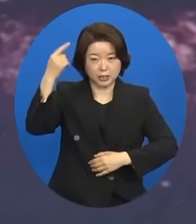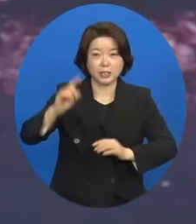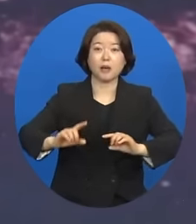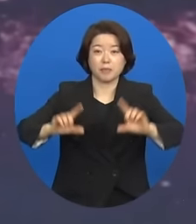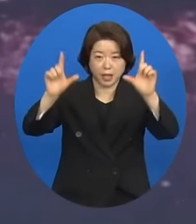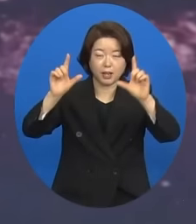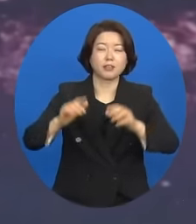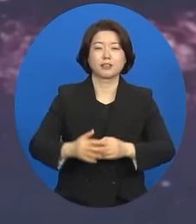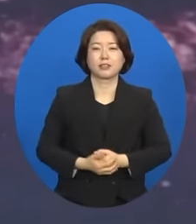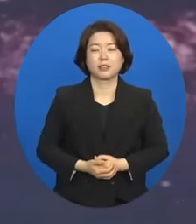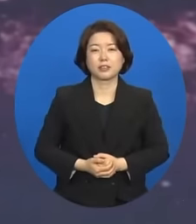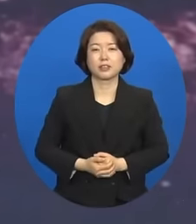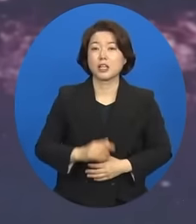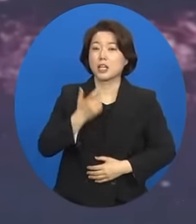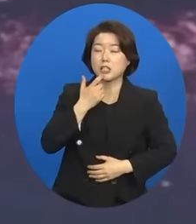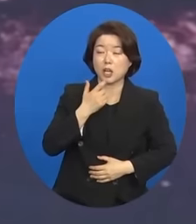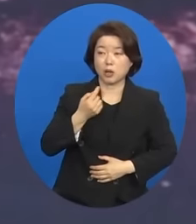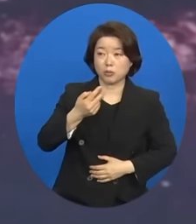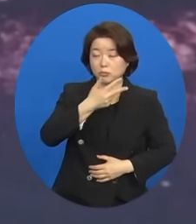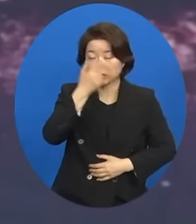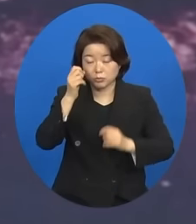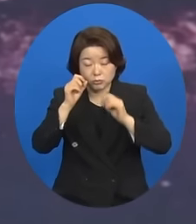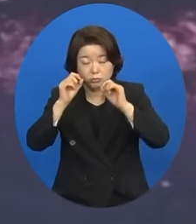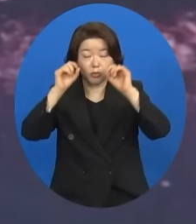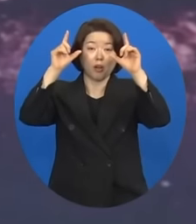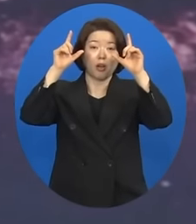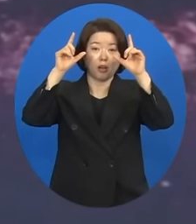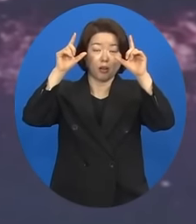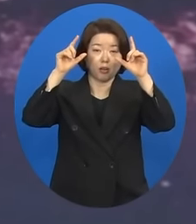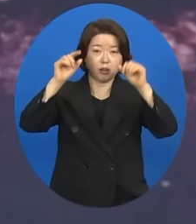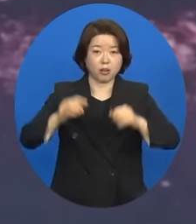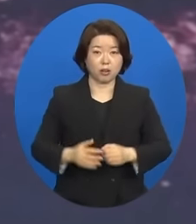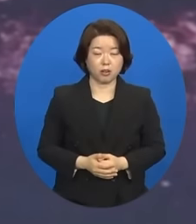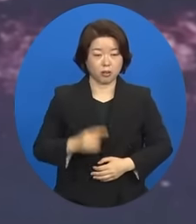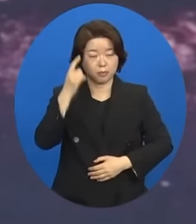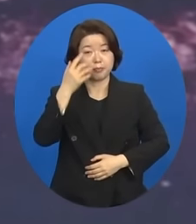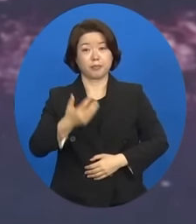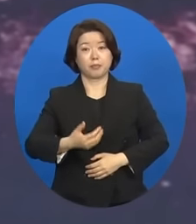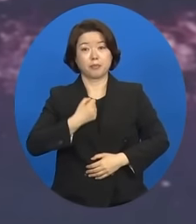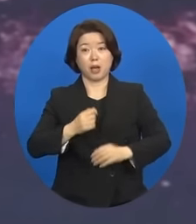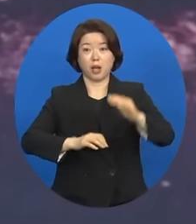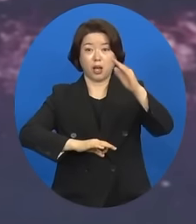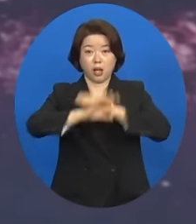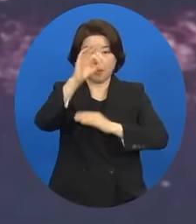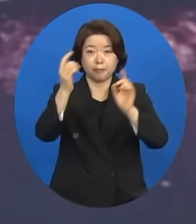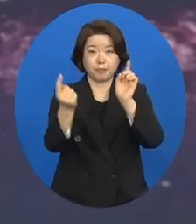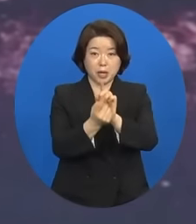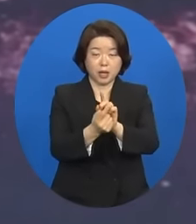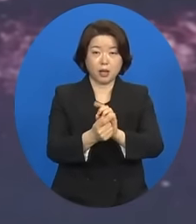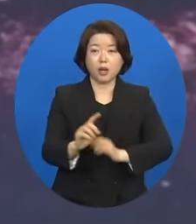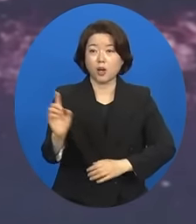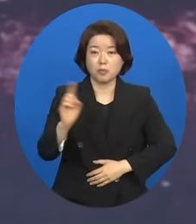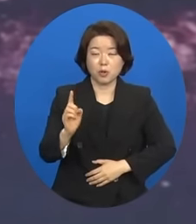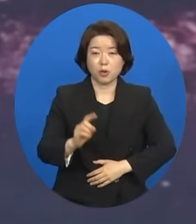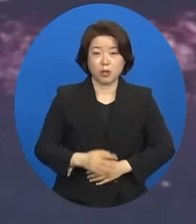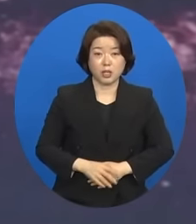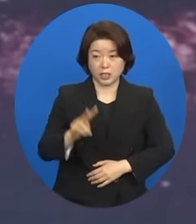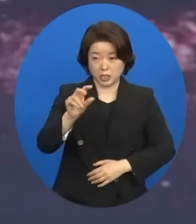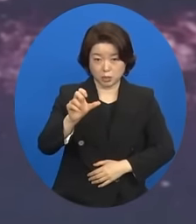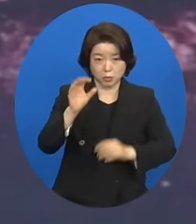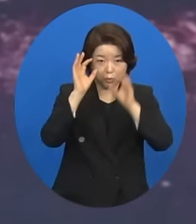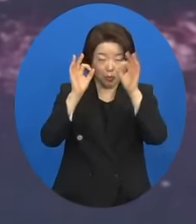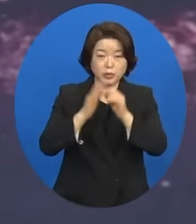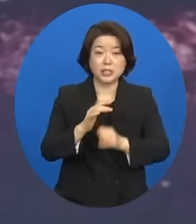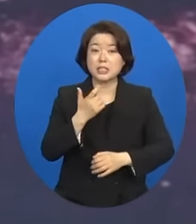되었는데 야곱이 잠을 자고 아침에 딱 일어나 보니까이 충격적인 아침을 맞이하게 돼요 뭐냐면 25절에 보니까 야곱의